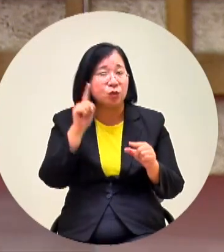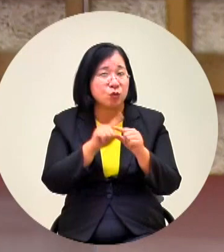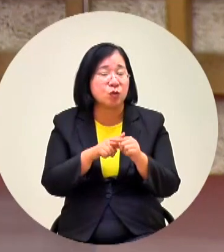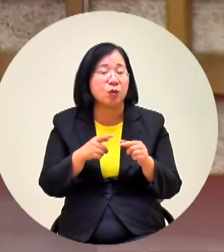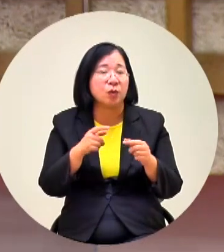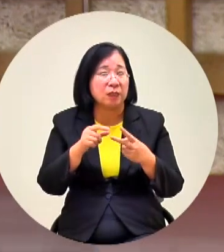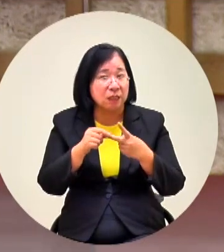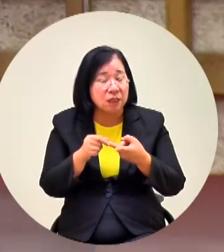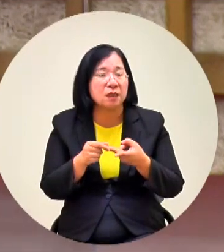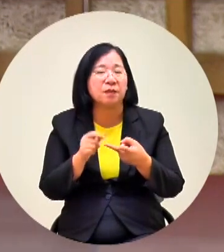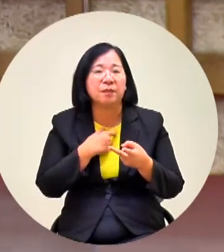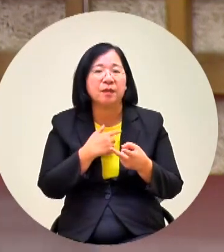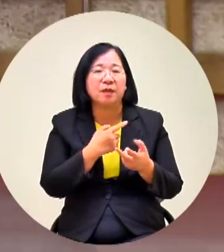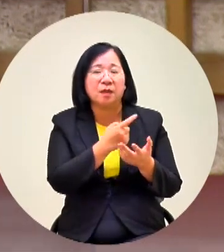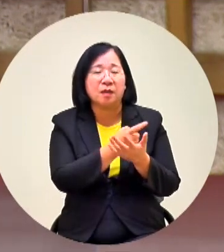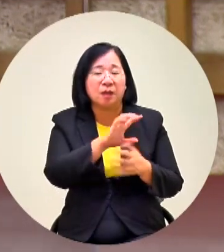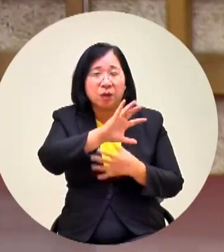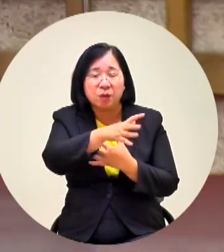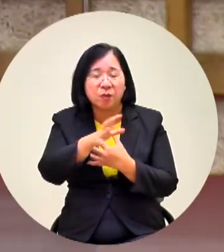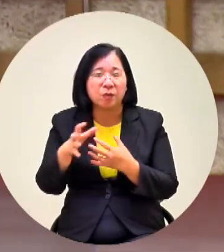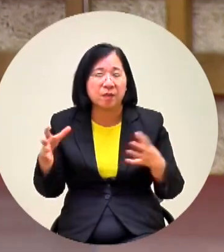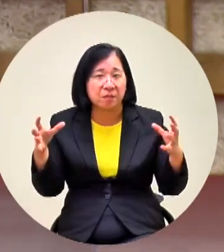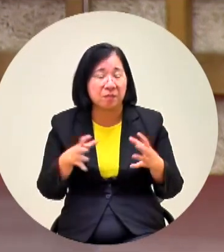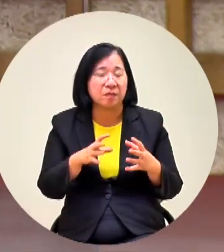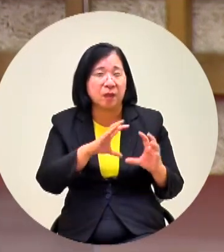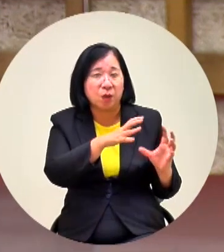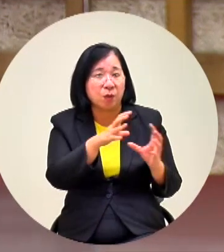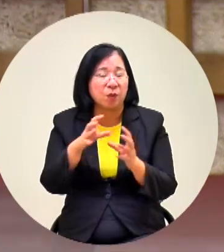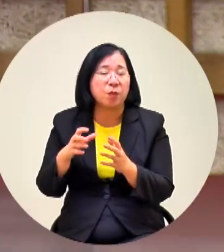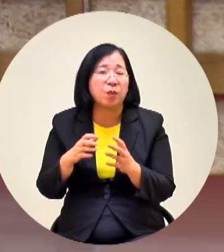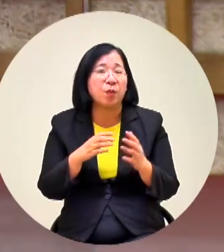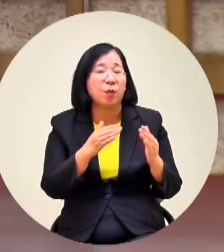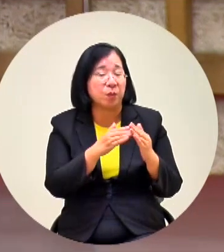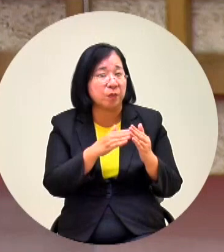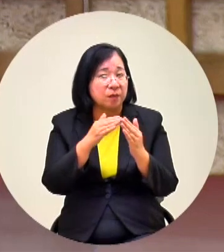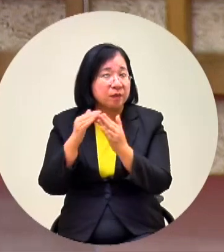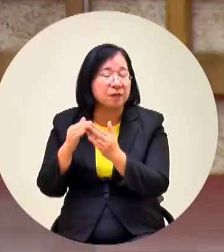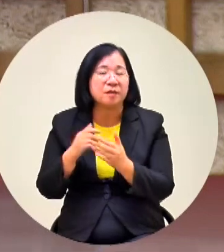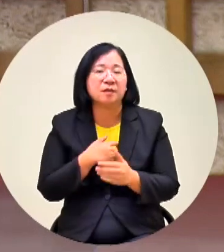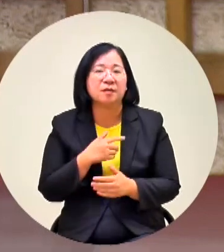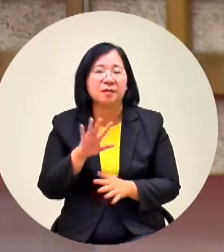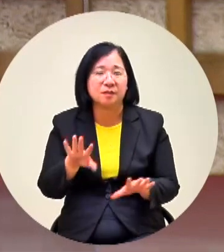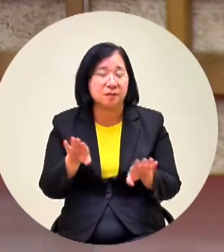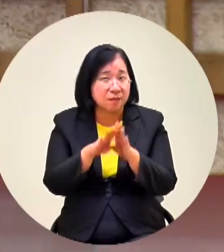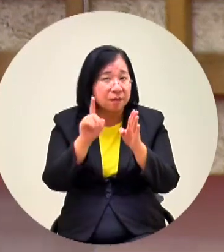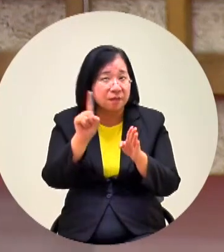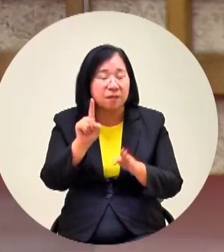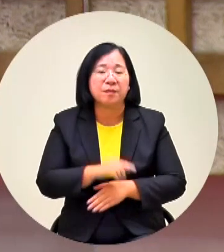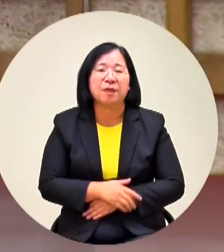始采取行动，包括了这个美国、加拿大、中